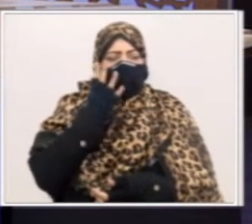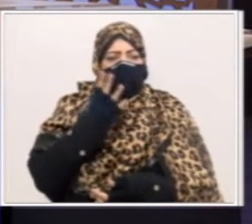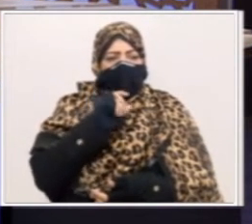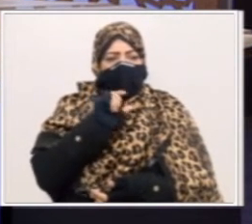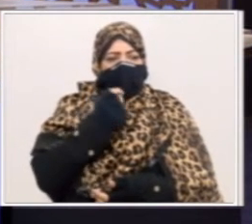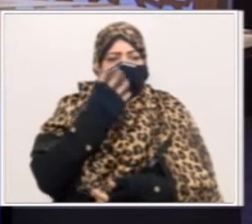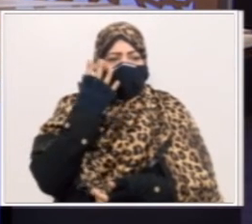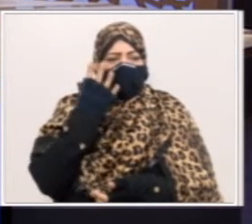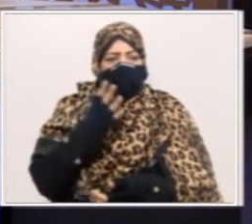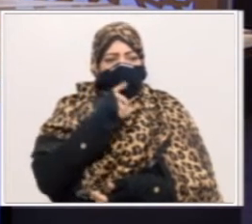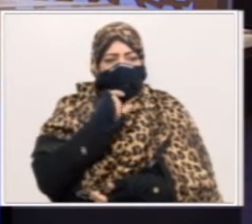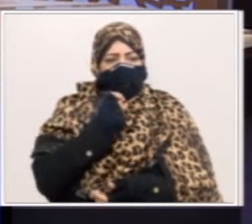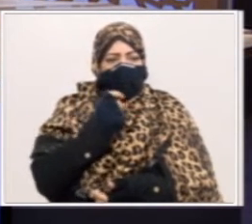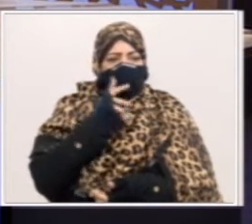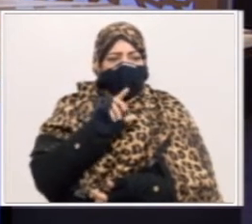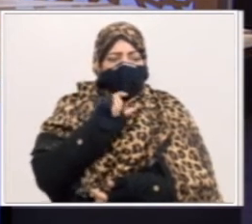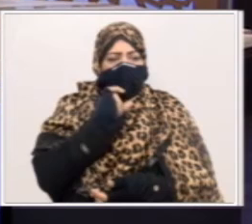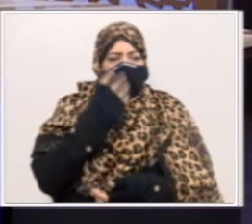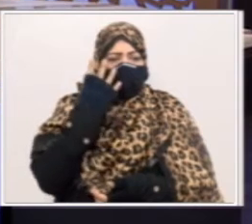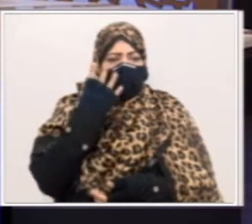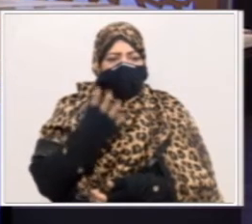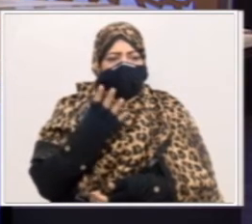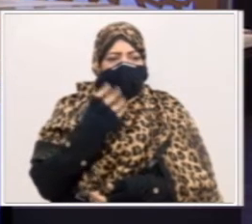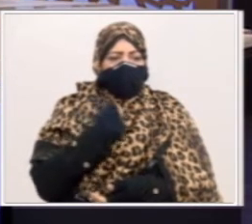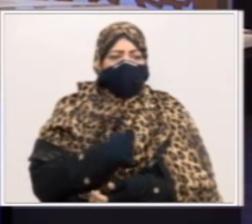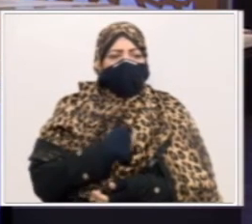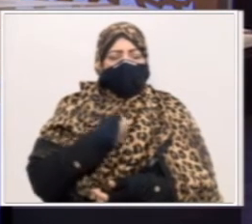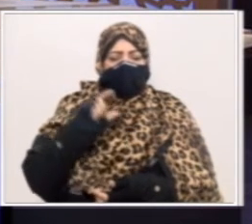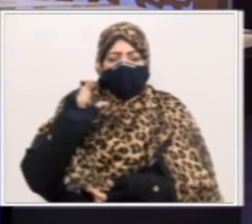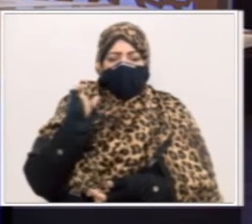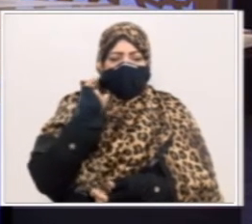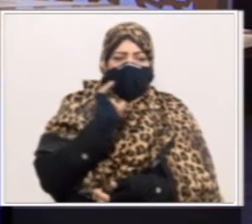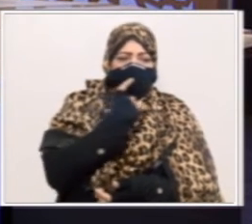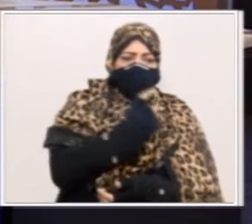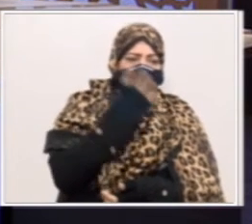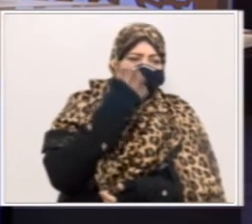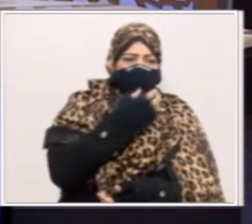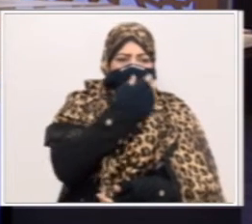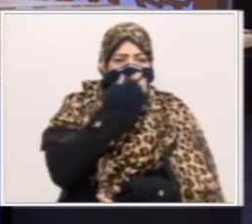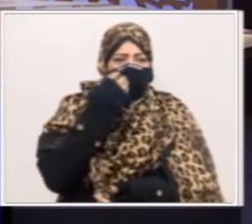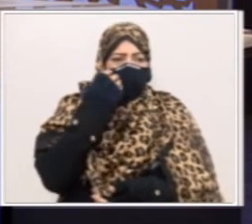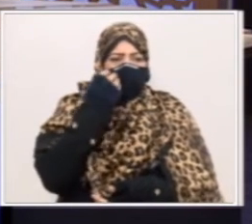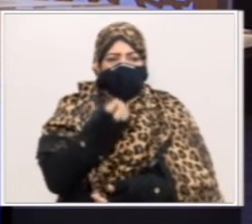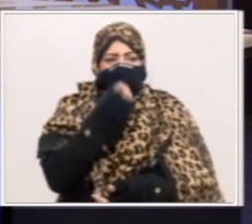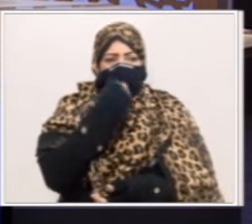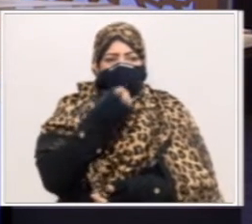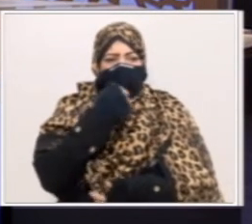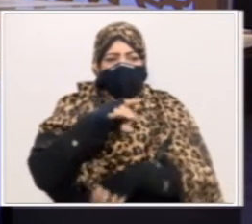ألو. نعم. ايه ماشي للدكتور، قال لي لازم تفطري ما تقدريش تصومي لان انا عندي حساسه